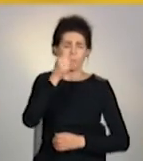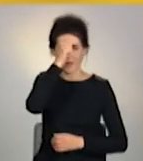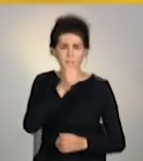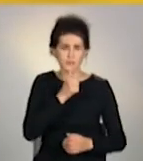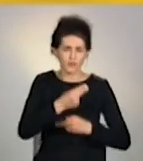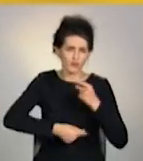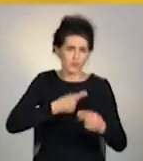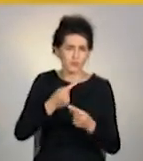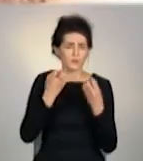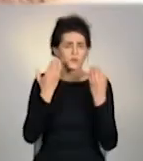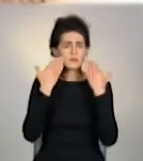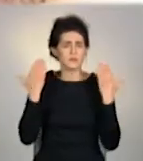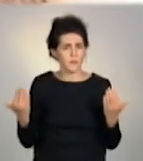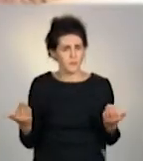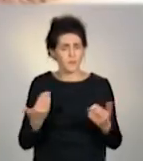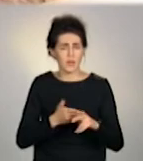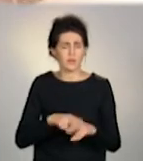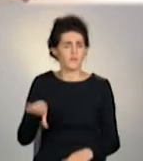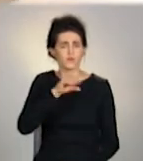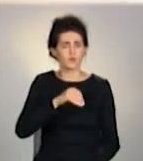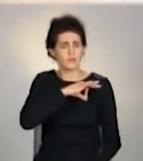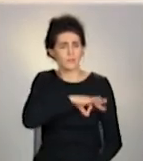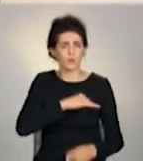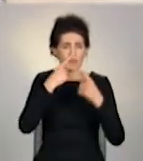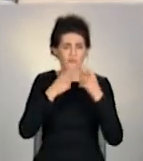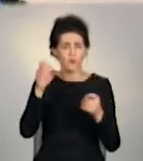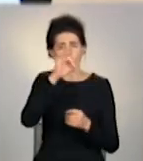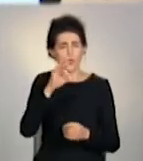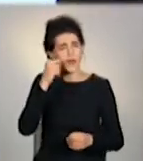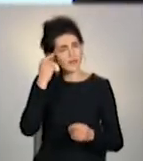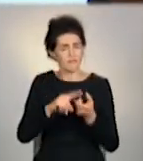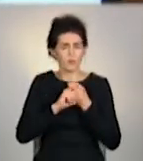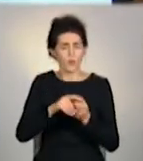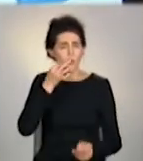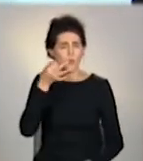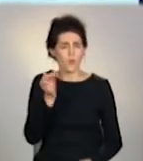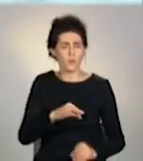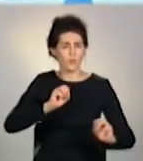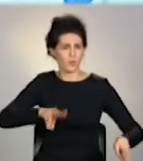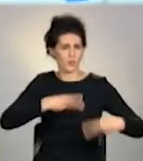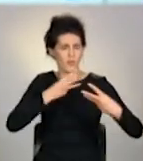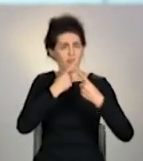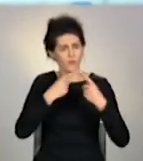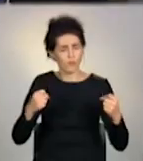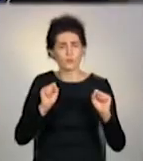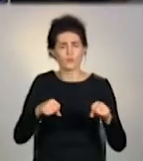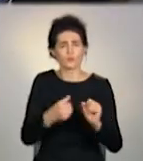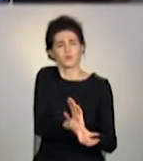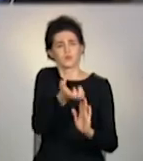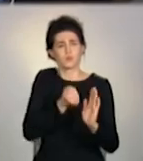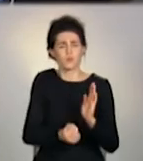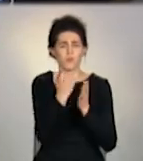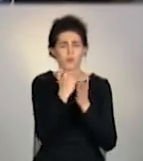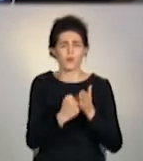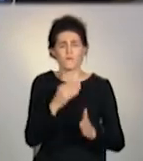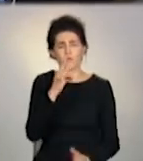наперед визначити, на жаль, не можна. Корисну інформацію про коронавірус від досвідчених спеціалістів в онлайн-форматі можна отримати завдяки проєкту